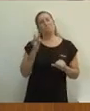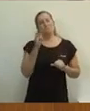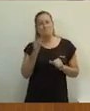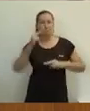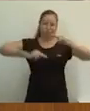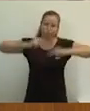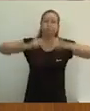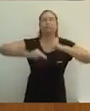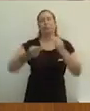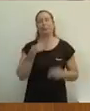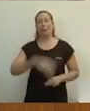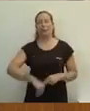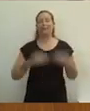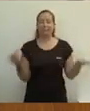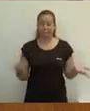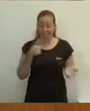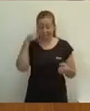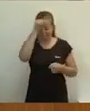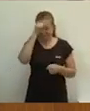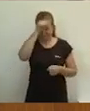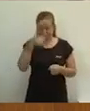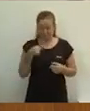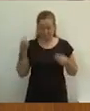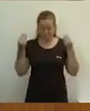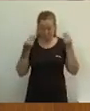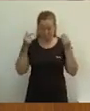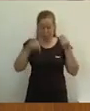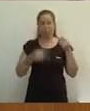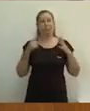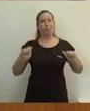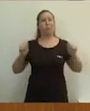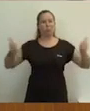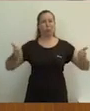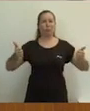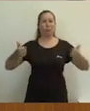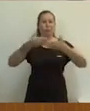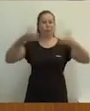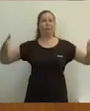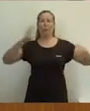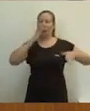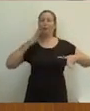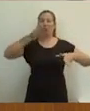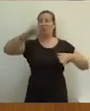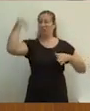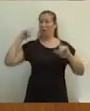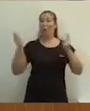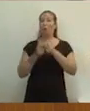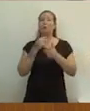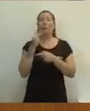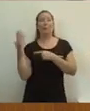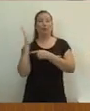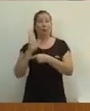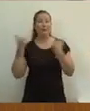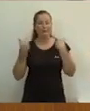En fi, a mi, la veritat és que este inici de legislatura, ho vaig dir en la Junta de Portaveus, més que